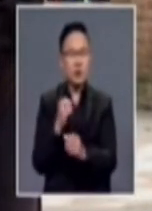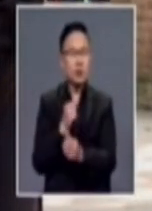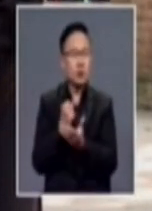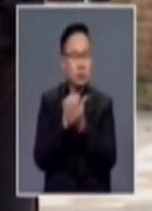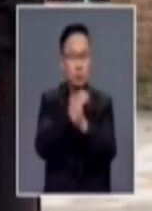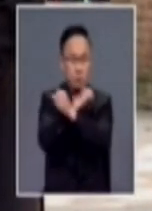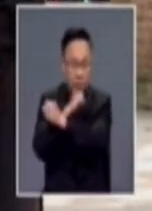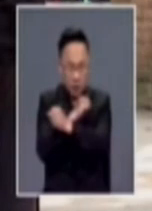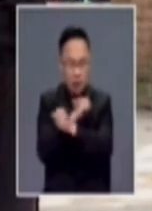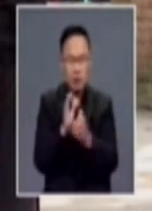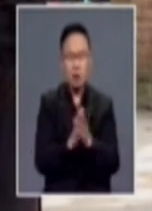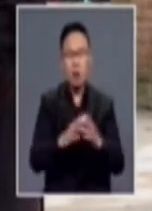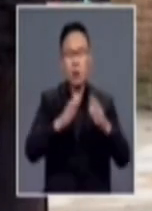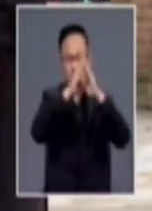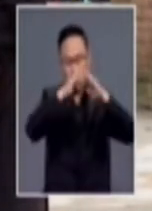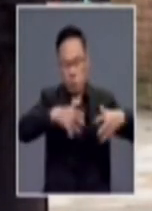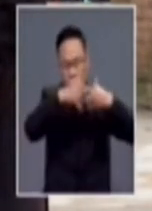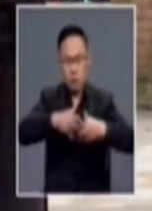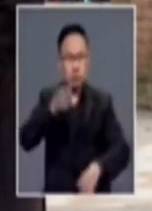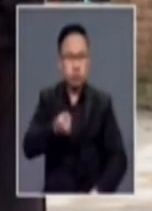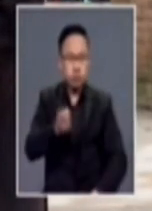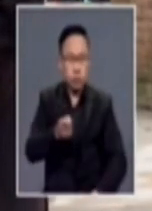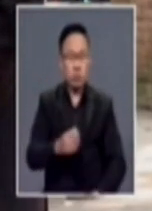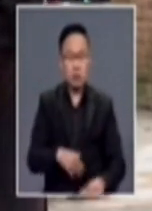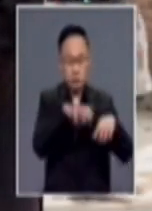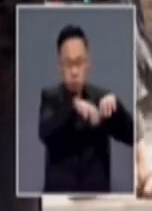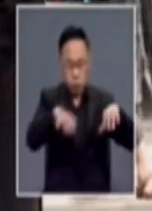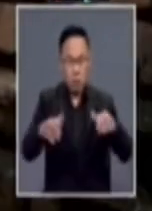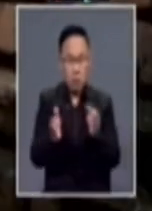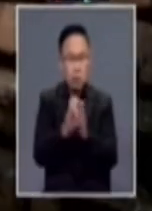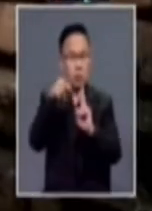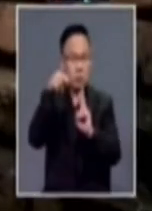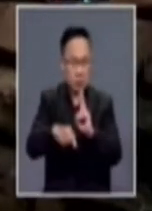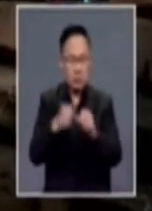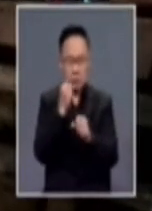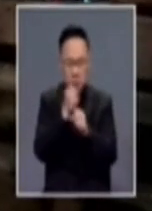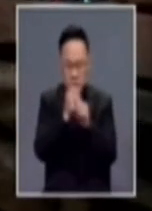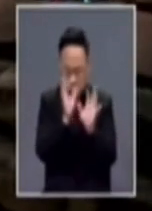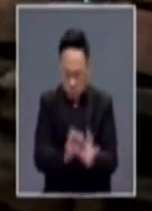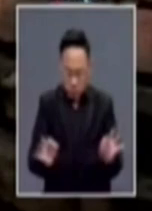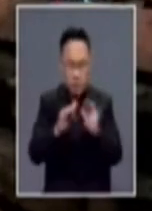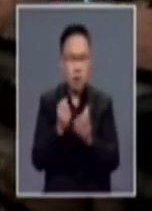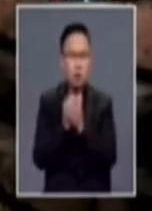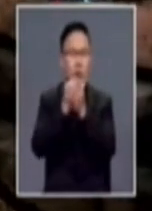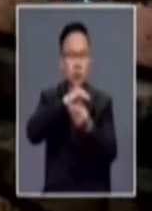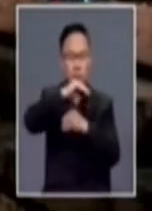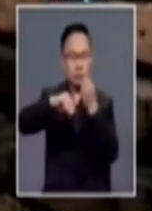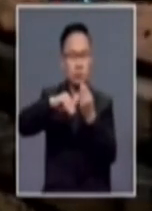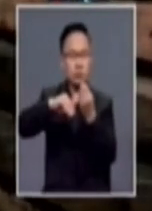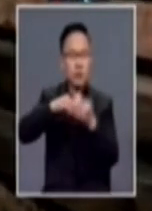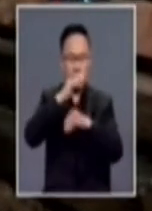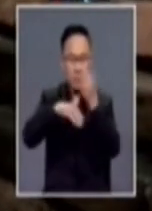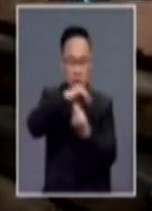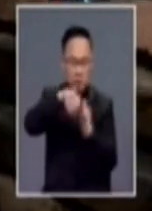านซึ่งเรียนให้ทราบแล้วว่าอุตสาหกรรมกว่า 2,000 โรงที่นี่สำคัญมากนะครับเพราะเป็นแหล่งที่จะช่วยให้เศรษฐกิจของอยุธยาดี